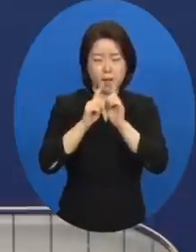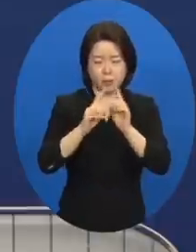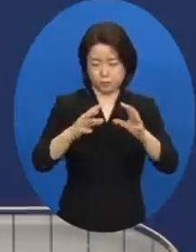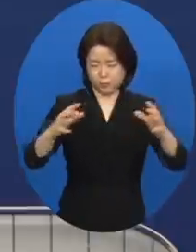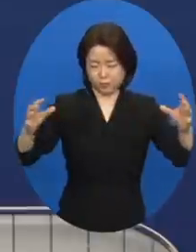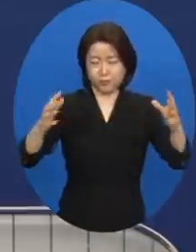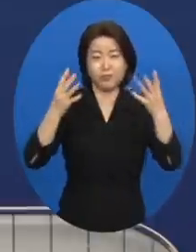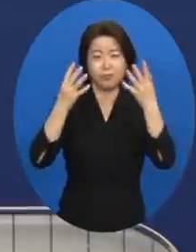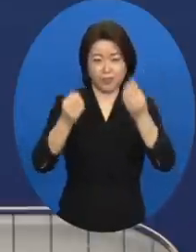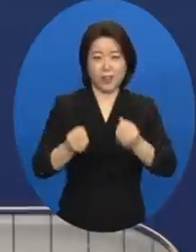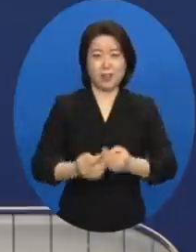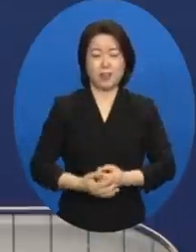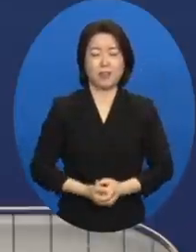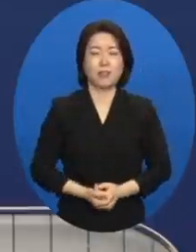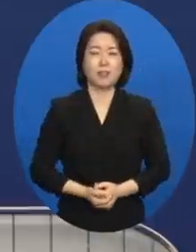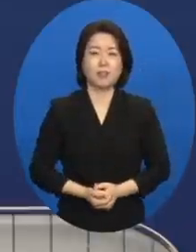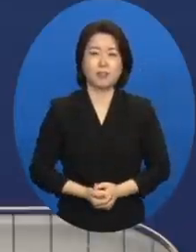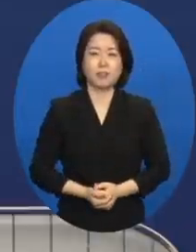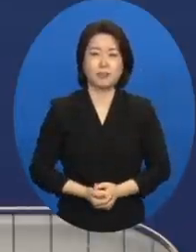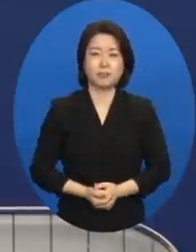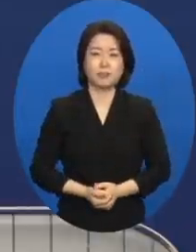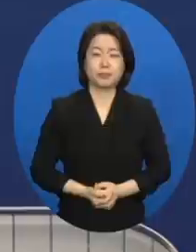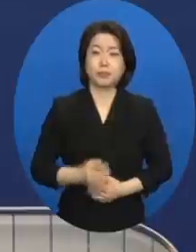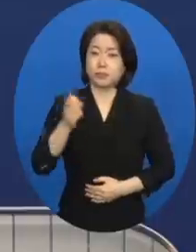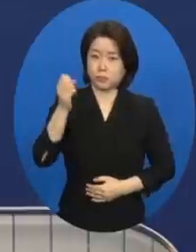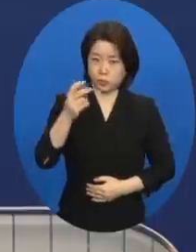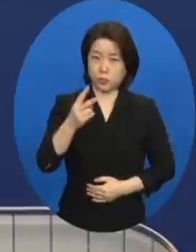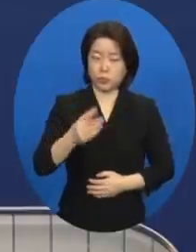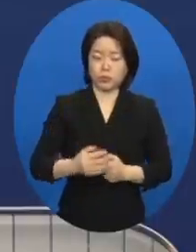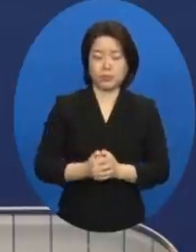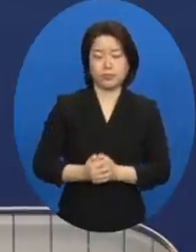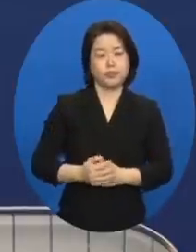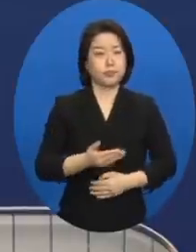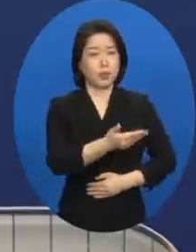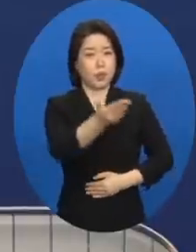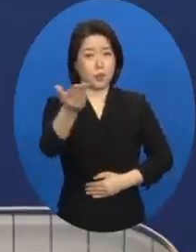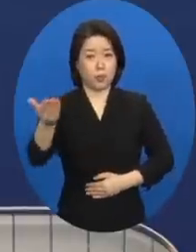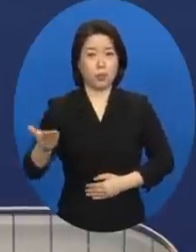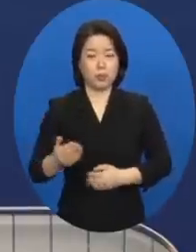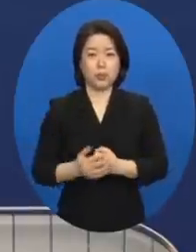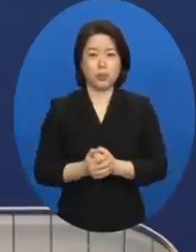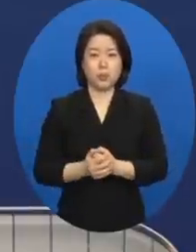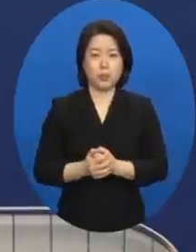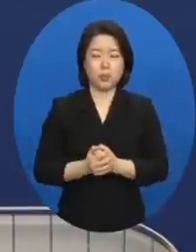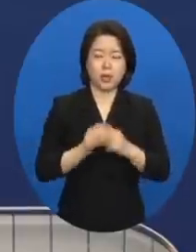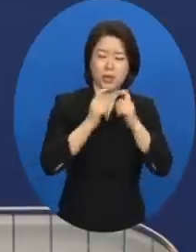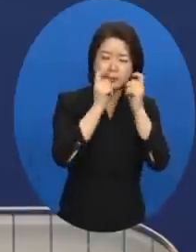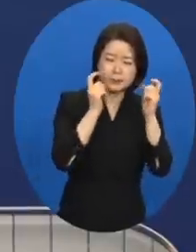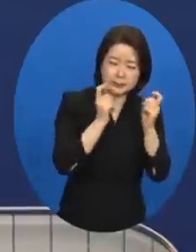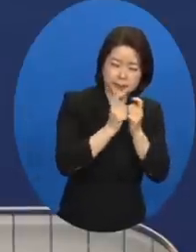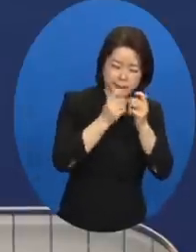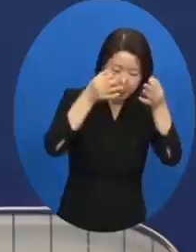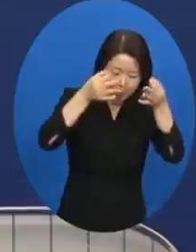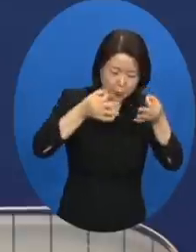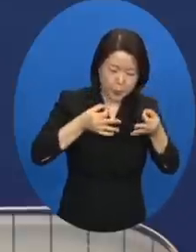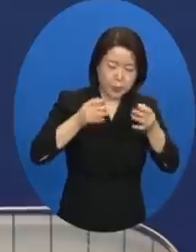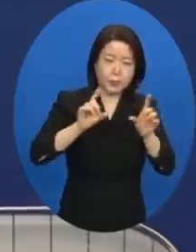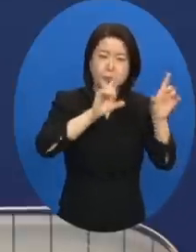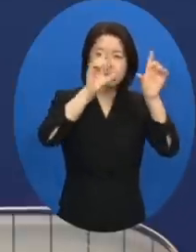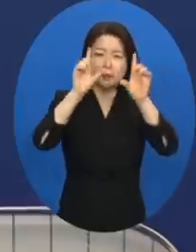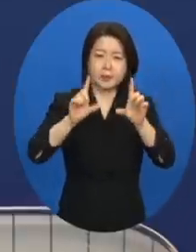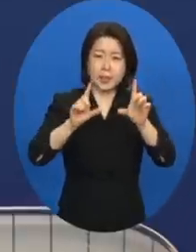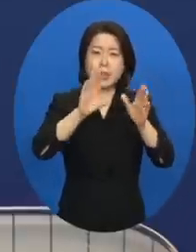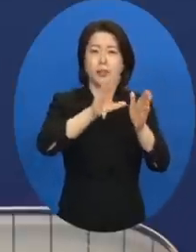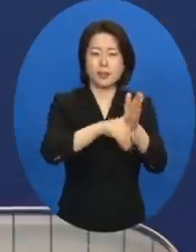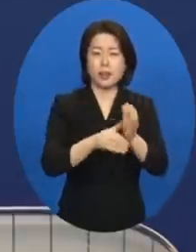많이 합니다. 그리고 여러분도 개인적으로 살다 보면